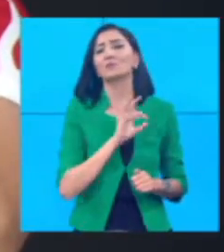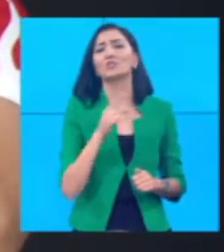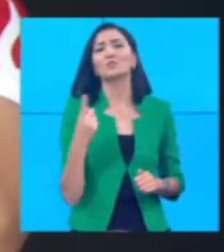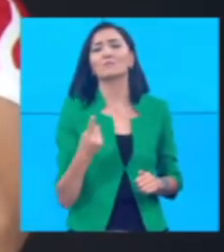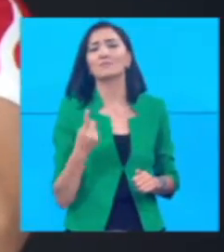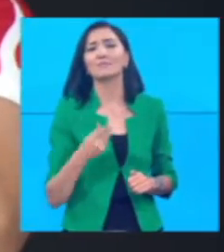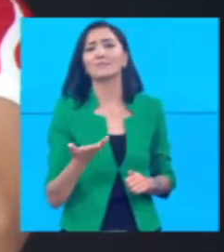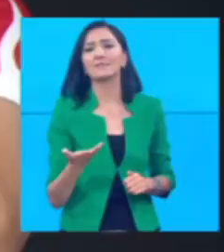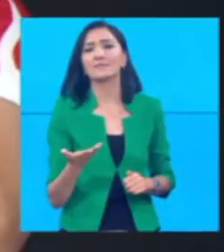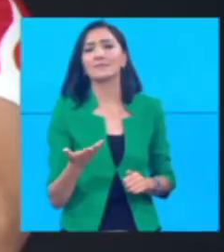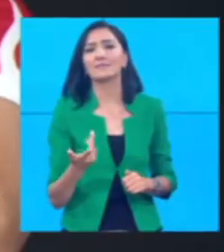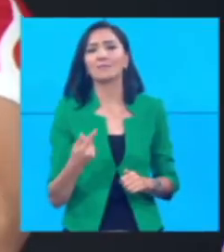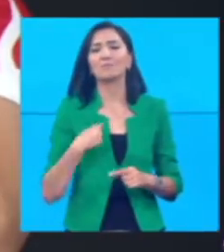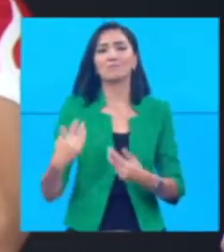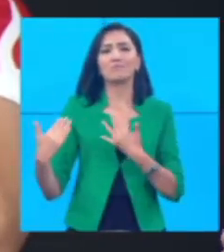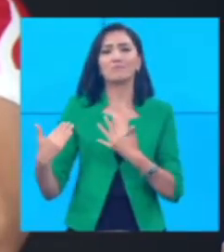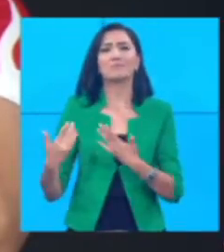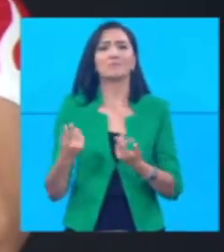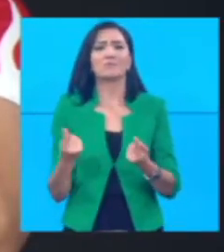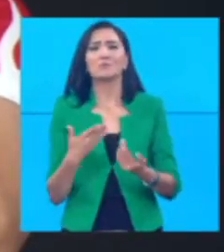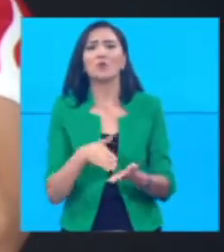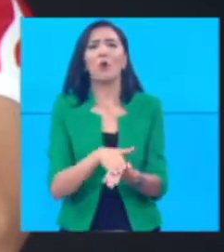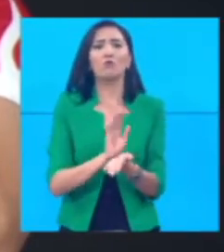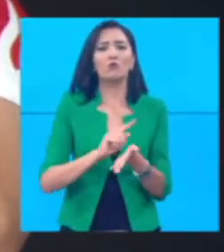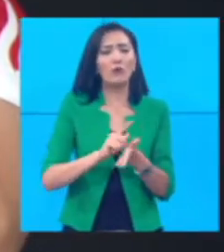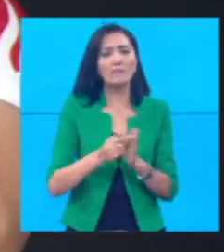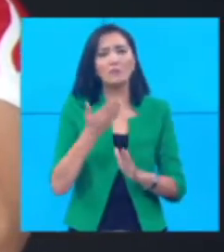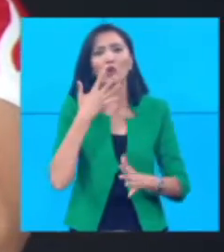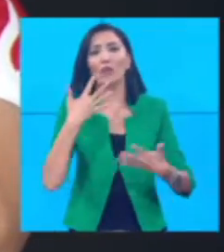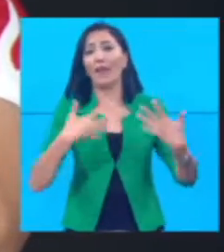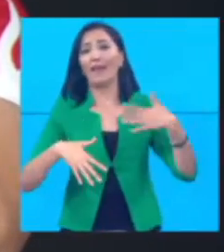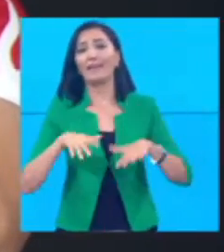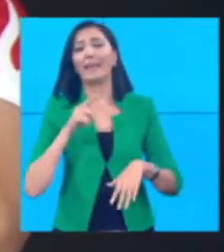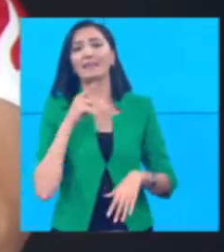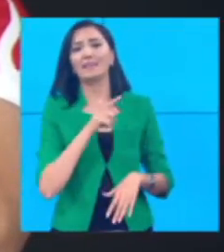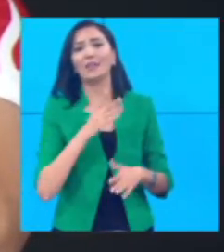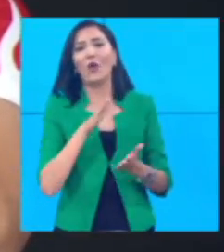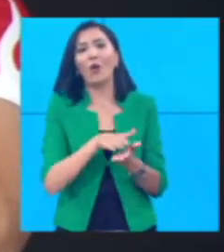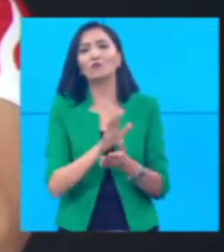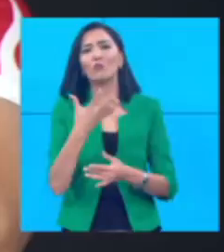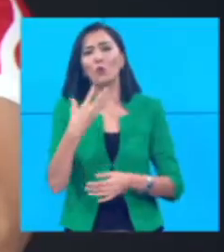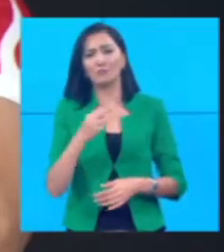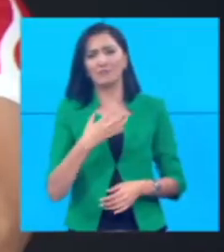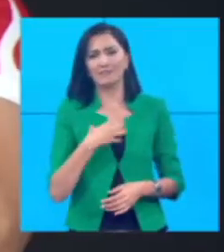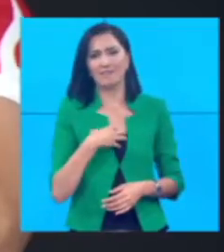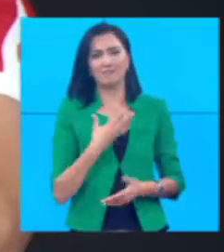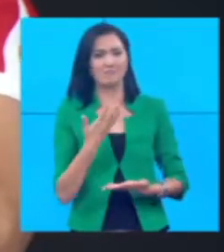Yani hiçbir şey yoktu. Hani bir teşvik yoktu. Ödül yönetmeliği yoktu. Engeller tabii ki ödül olmayınca bir insan kendini niye yor?